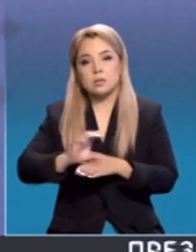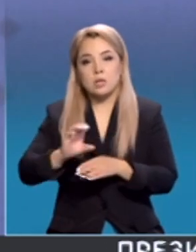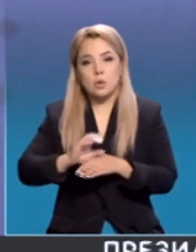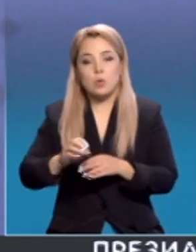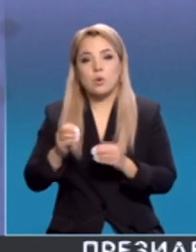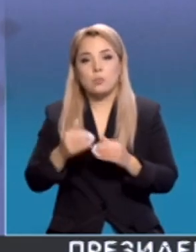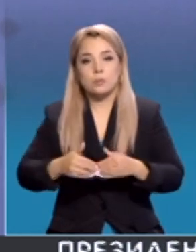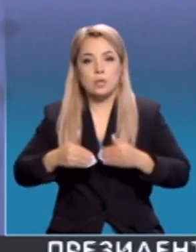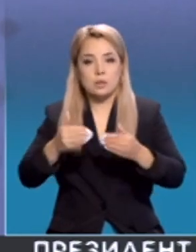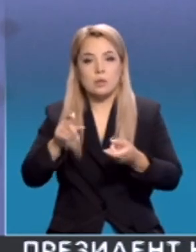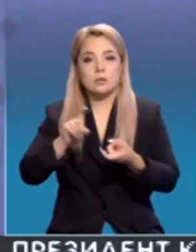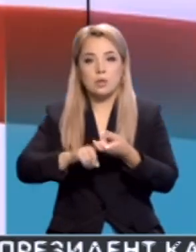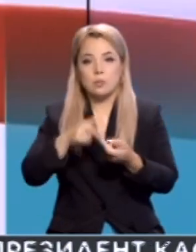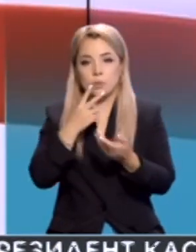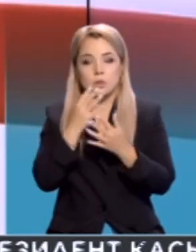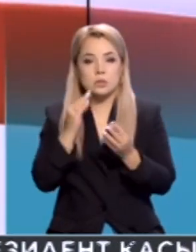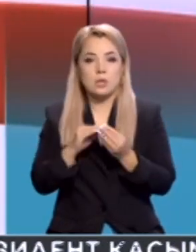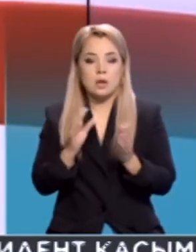10 серпіні сақталады.